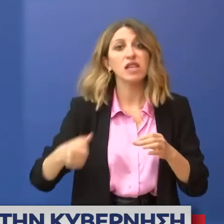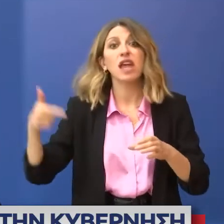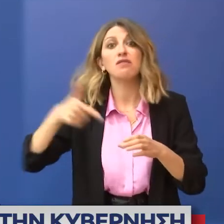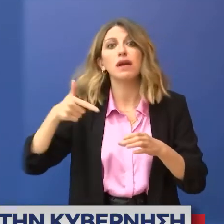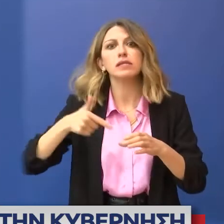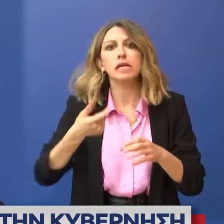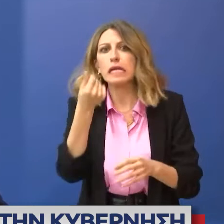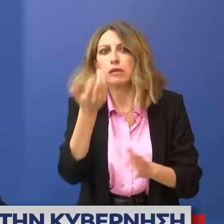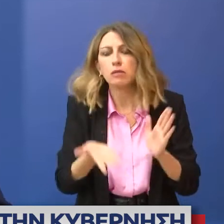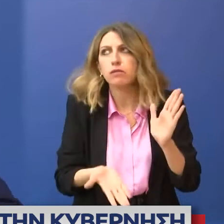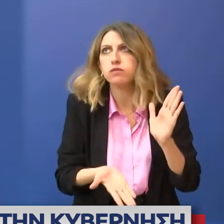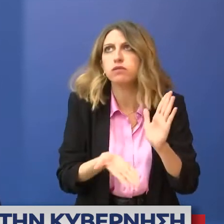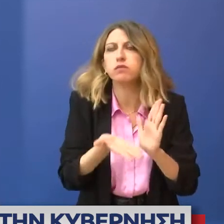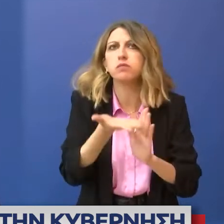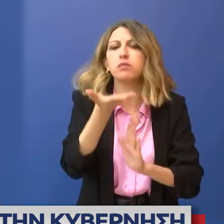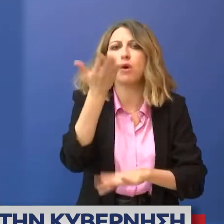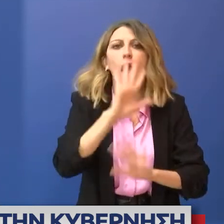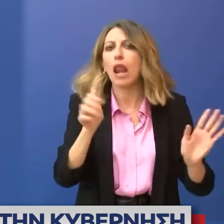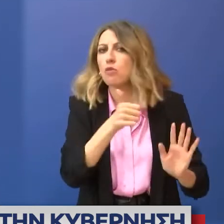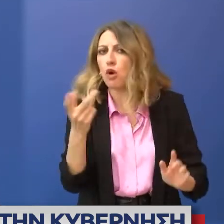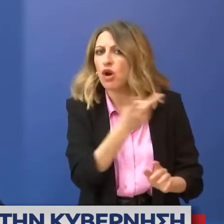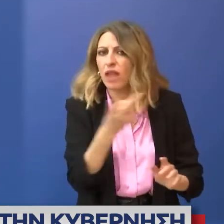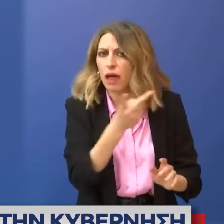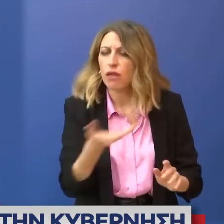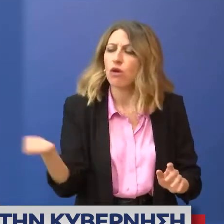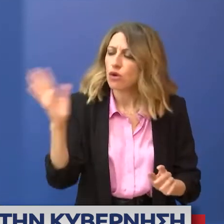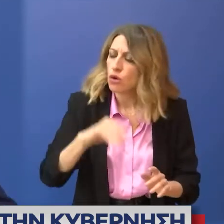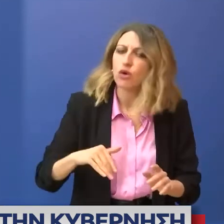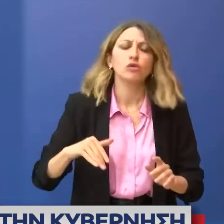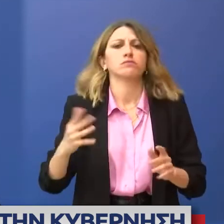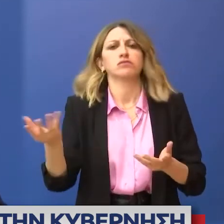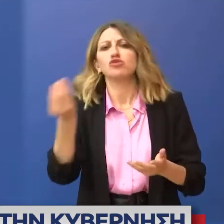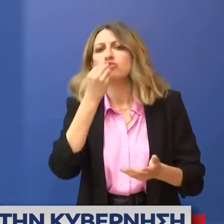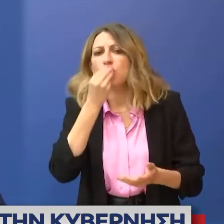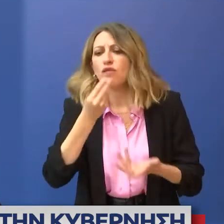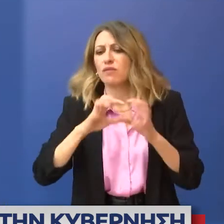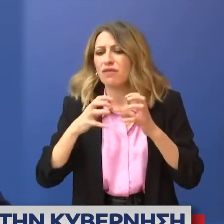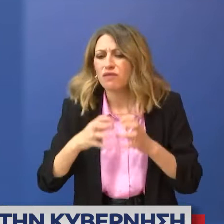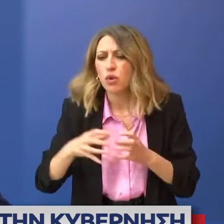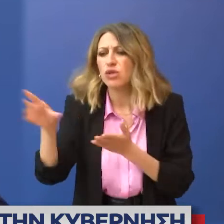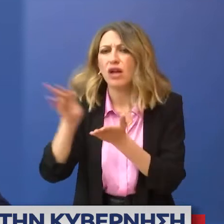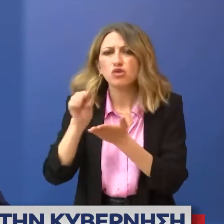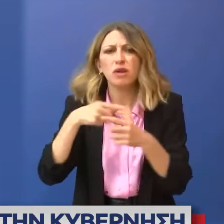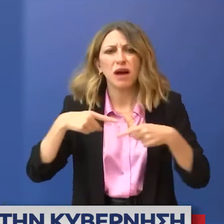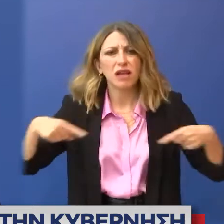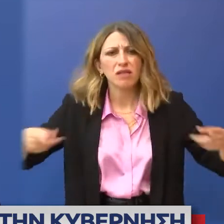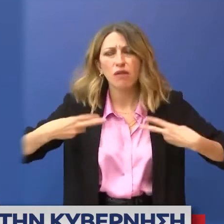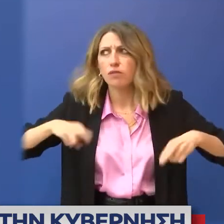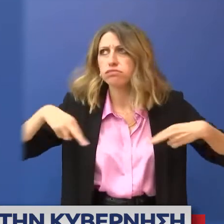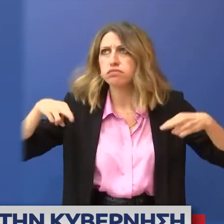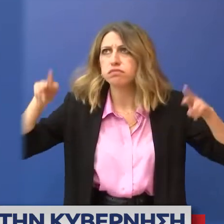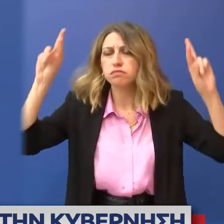Άλλα λέει ο ένας υπουργός, άλλα λέει ο άλλος για το αν θα ληφθούν το επόμενο διάστημα νέα μέτρα στηρίξεως των πολιτών από την ενεργειακή ακρίβεια και